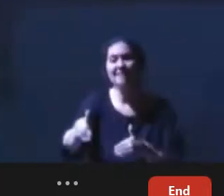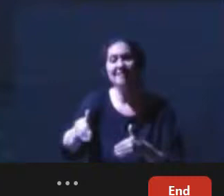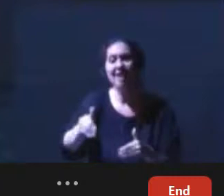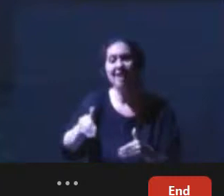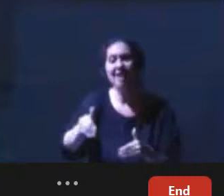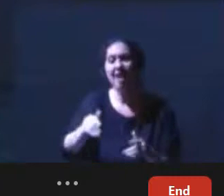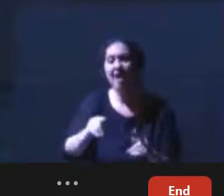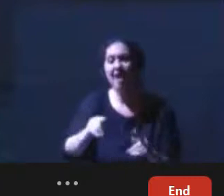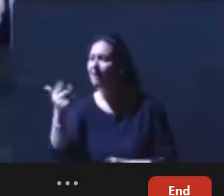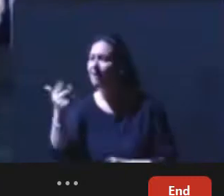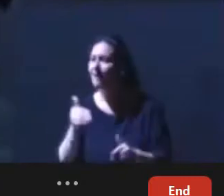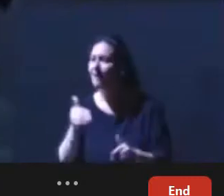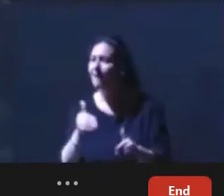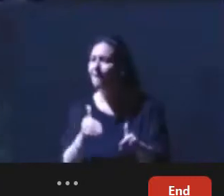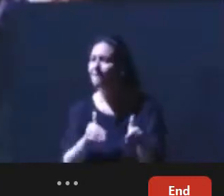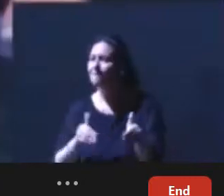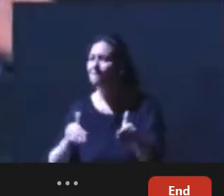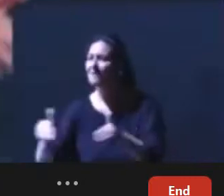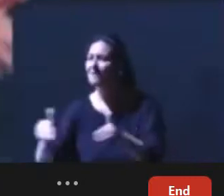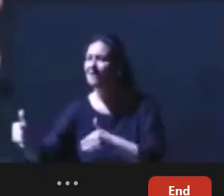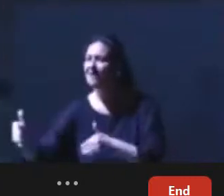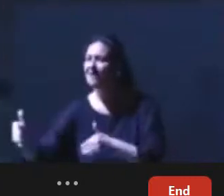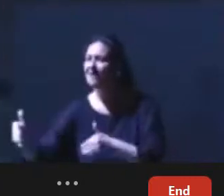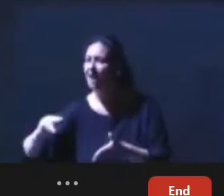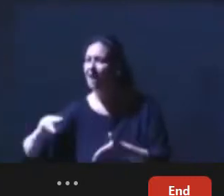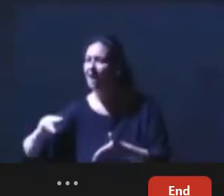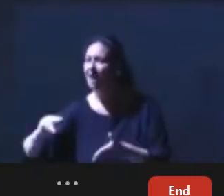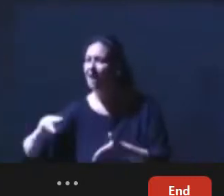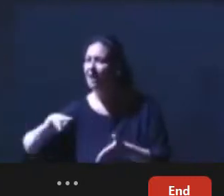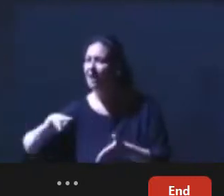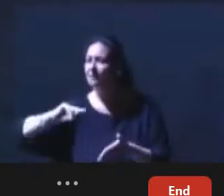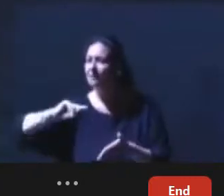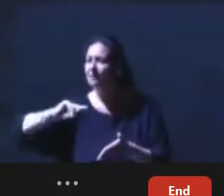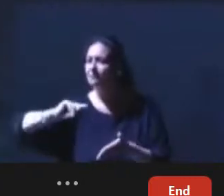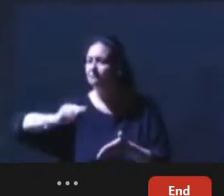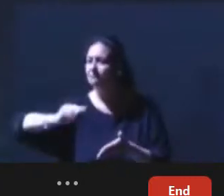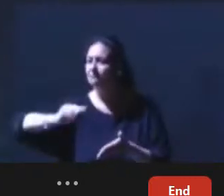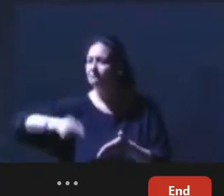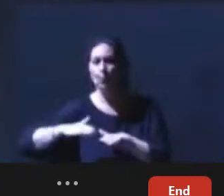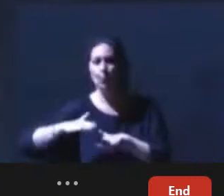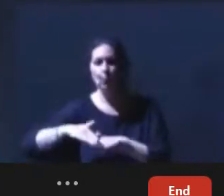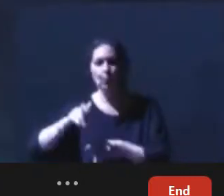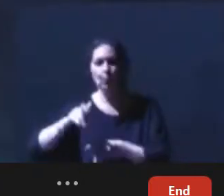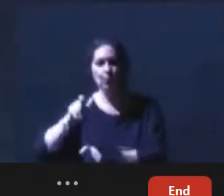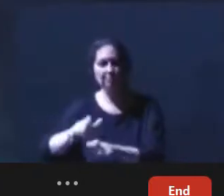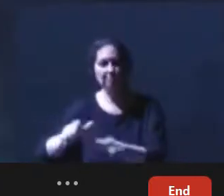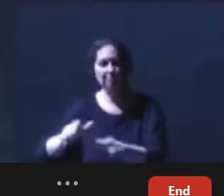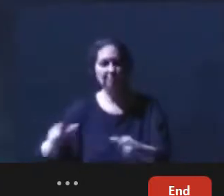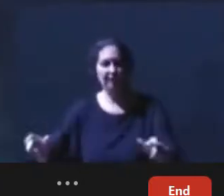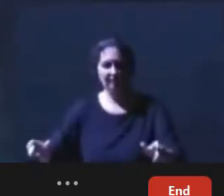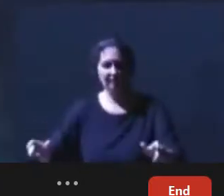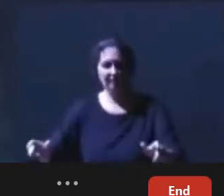Thế thì những gì mà các bạn đã thực thấy ngày hôm nay, khoảng nửa giờ